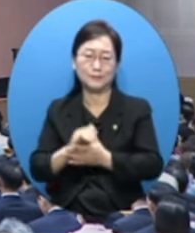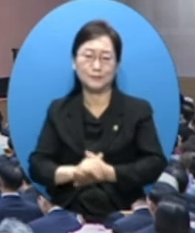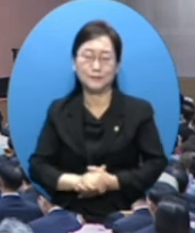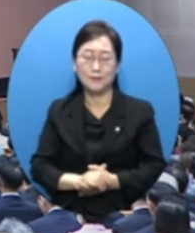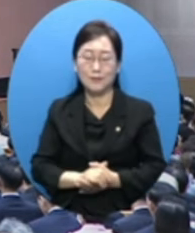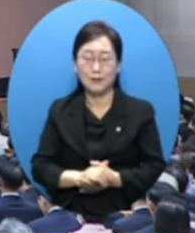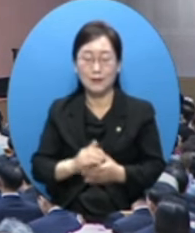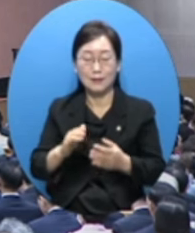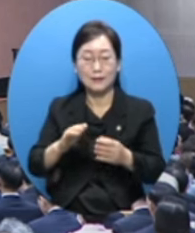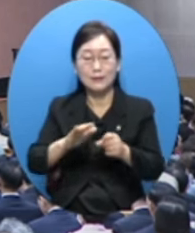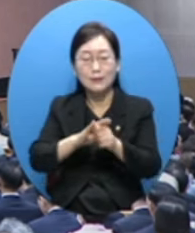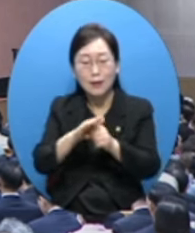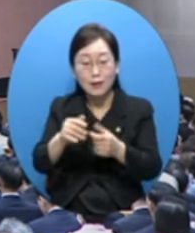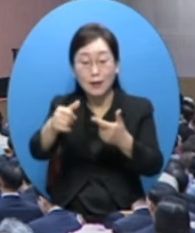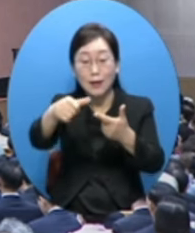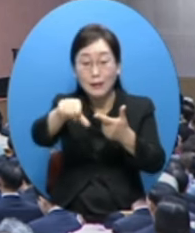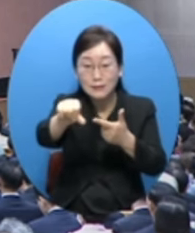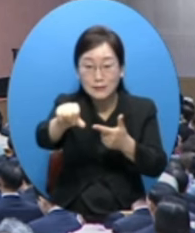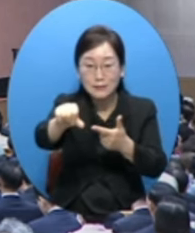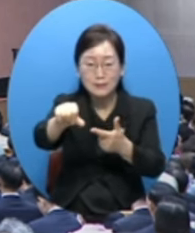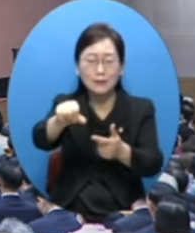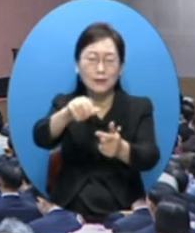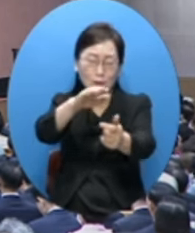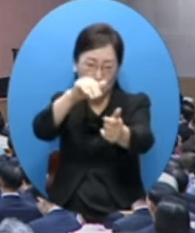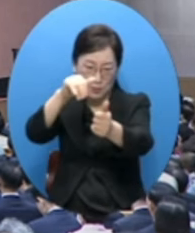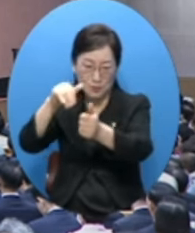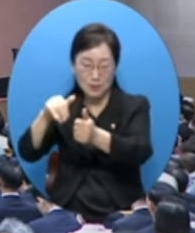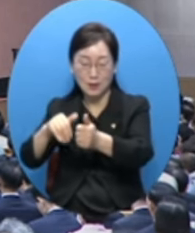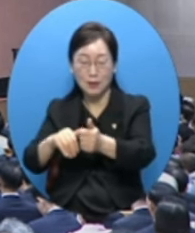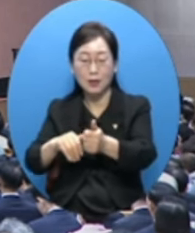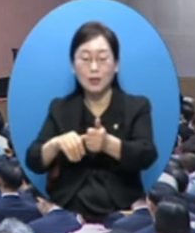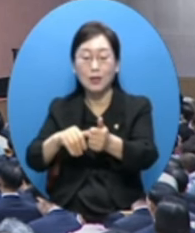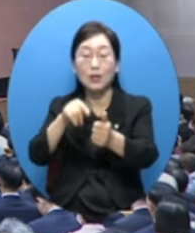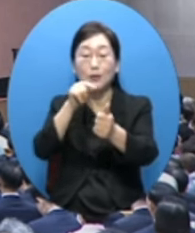자기가 사랑하는 야곱을 오라버니가 있는